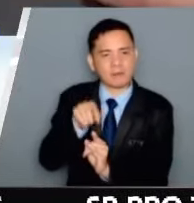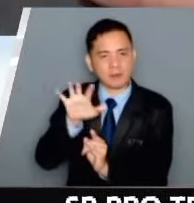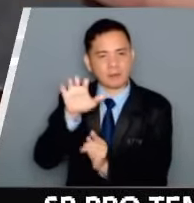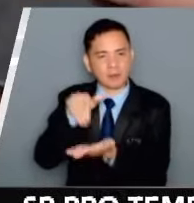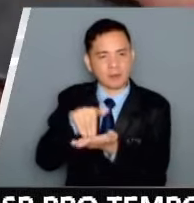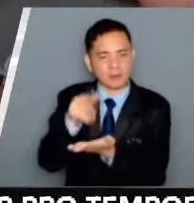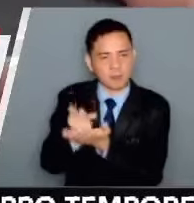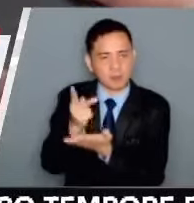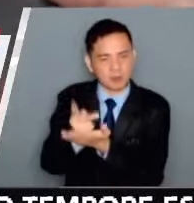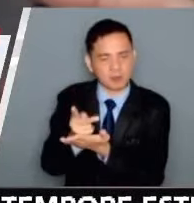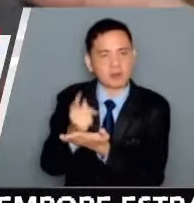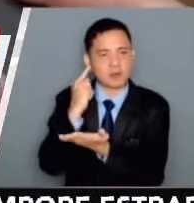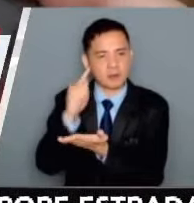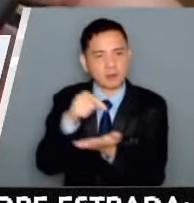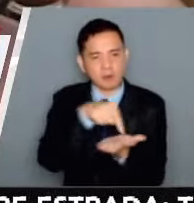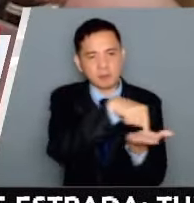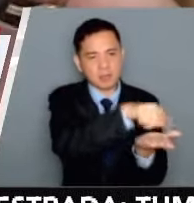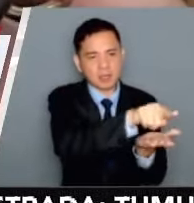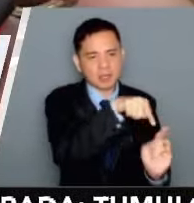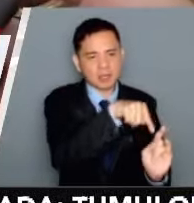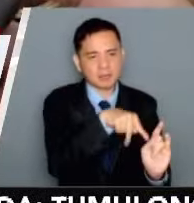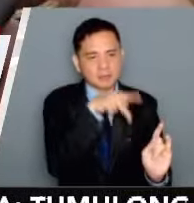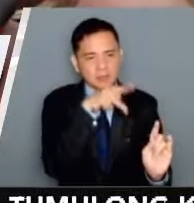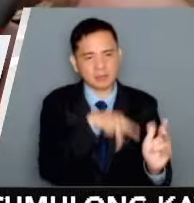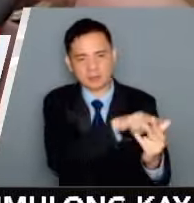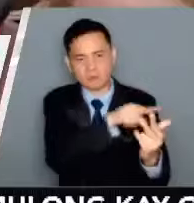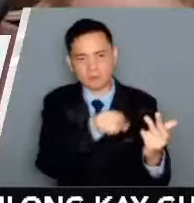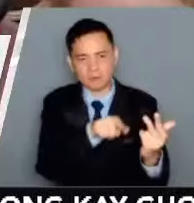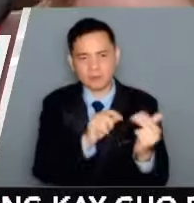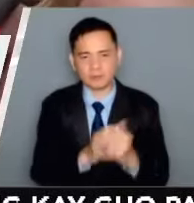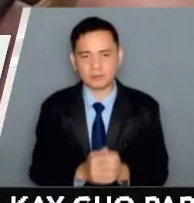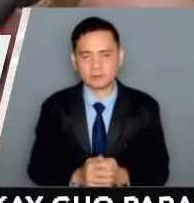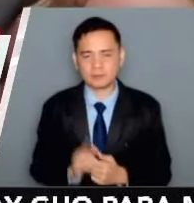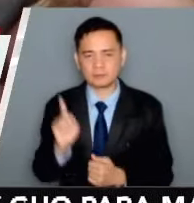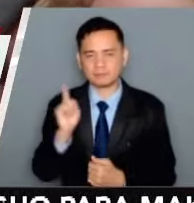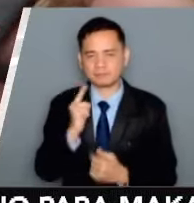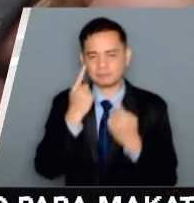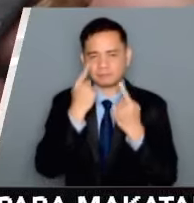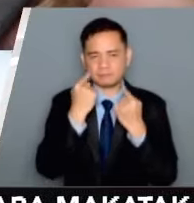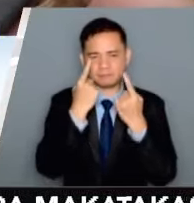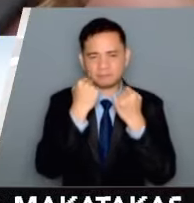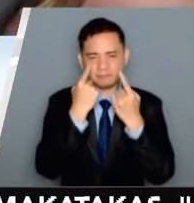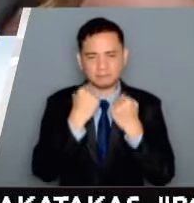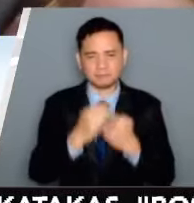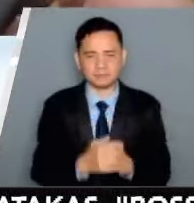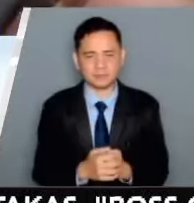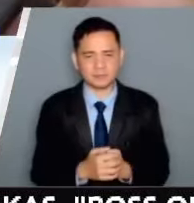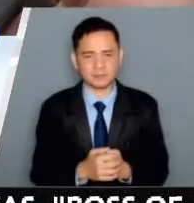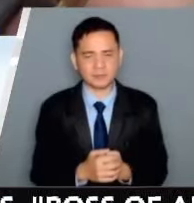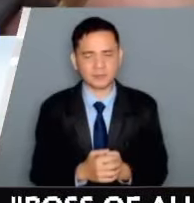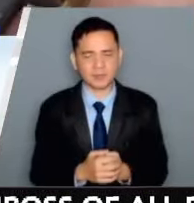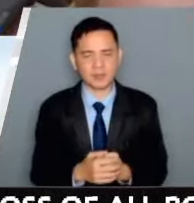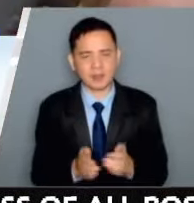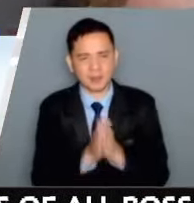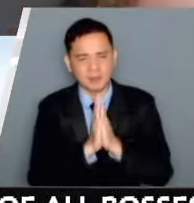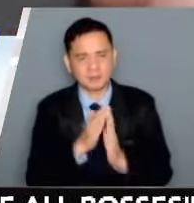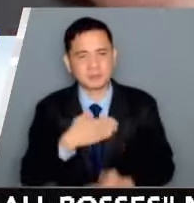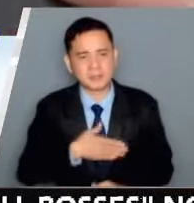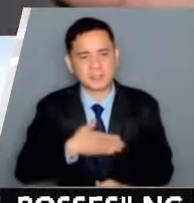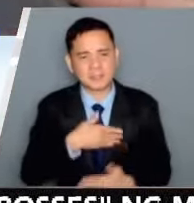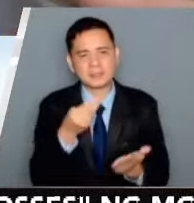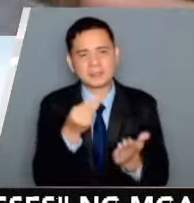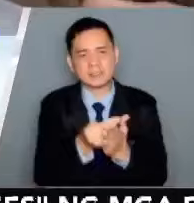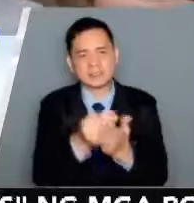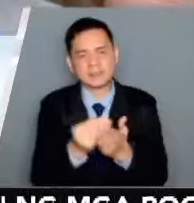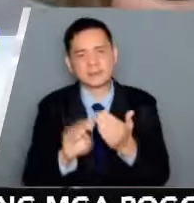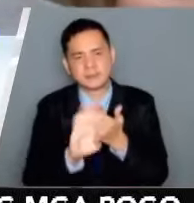pangkombat anak nakiusap ako sa kanila na ibalik yung pera kasi